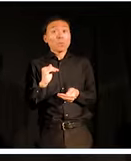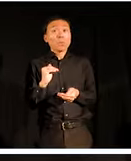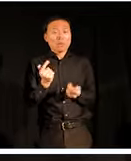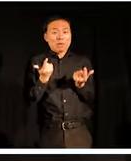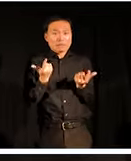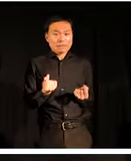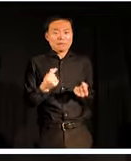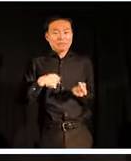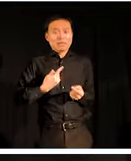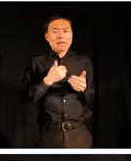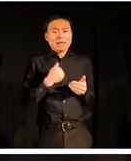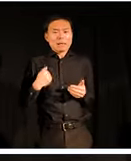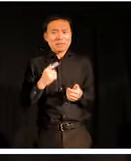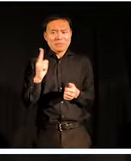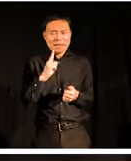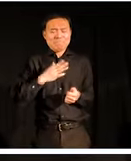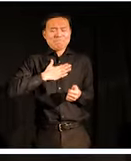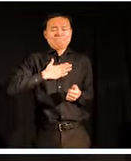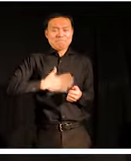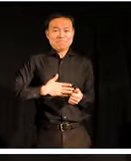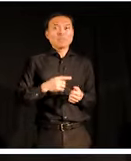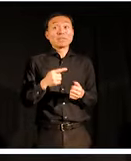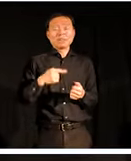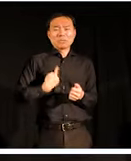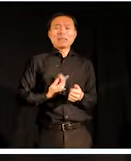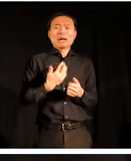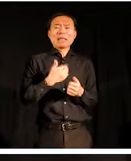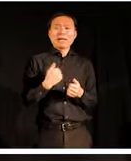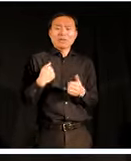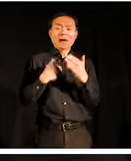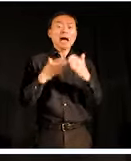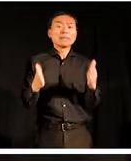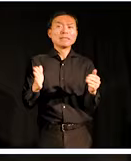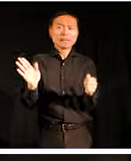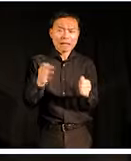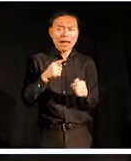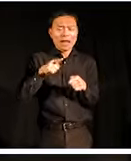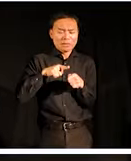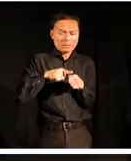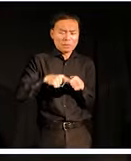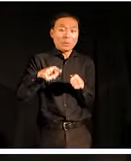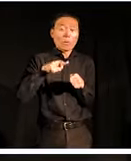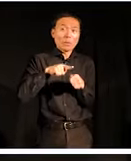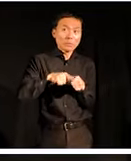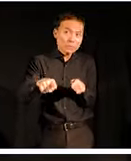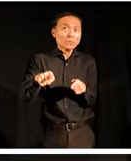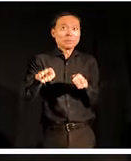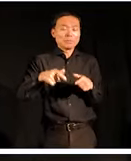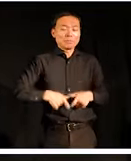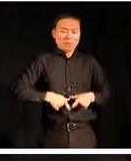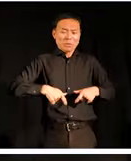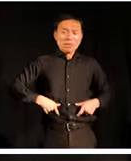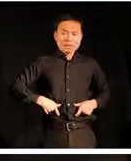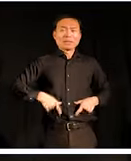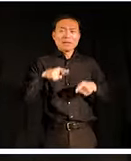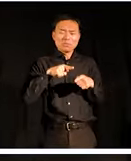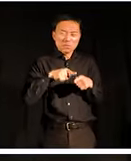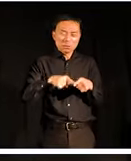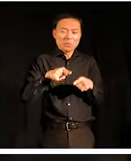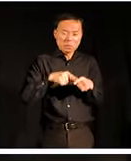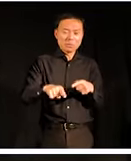把握してまずは自分の周りですとか自分のできる肺のことから本当にちょっとずつあの本当に勇気を出して少しずつ背伸びし